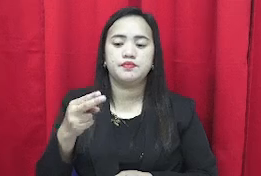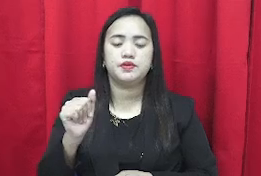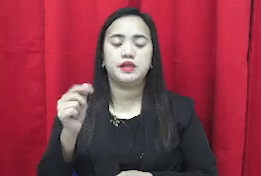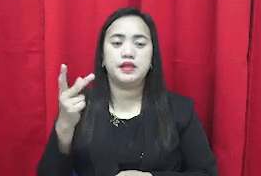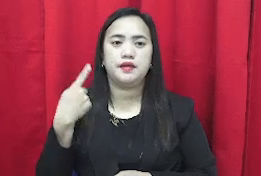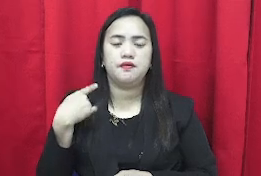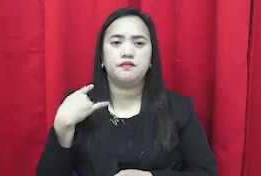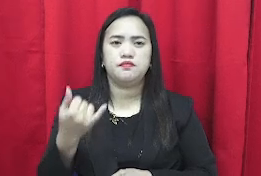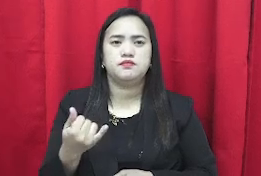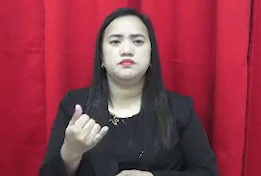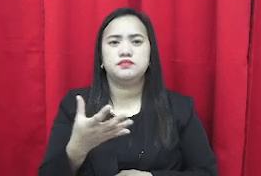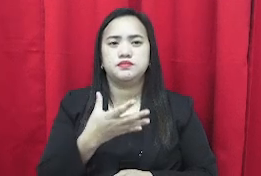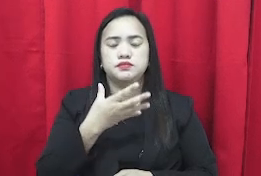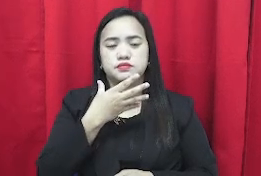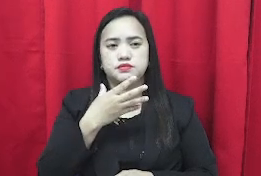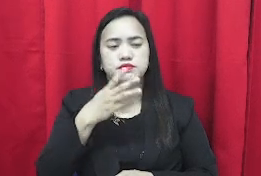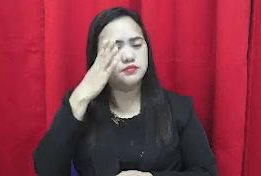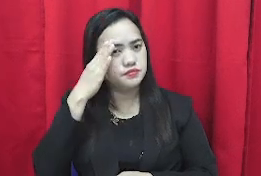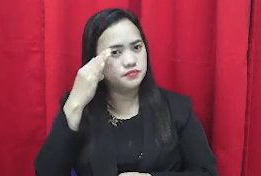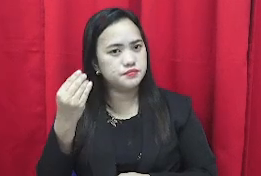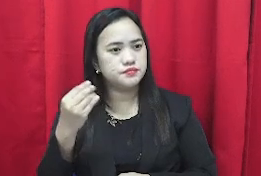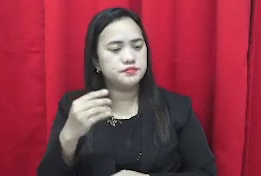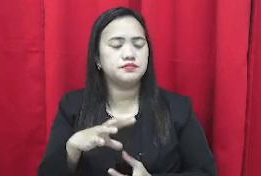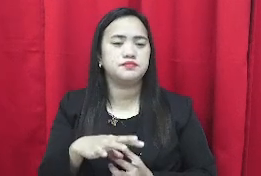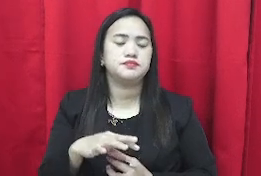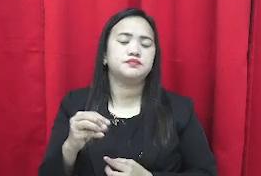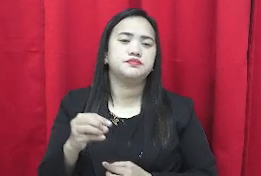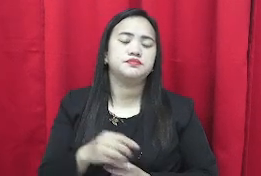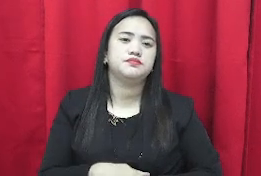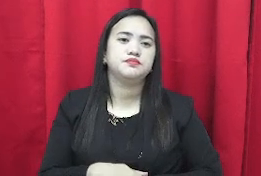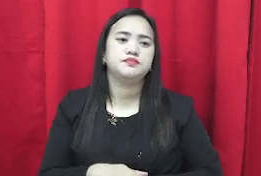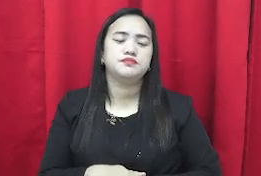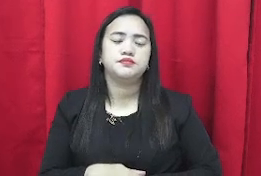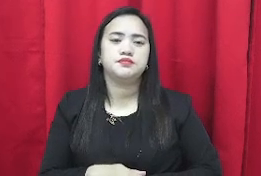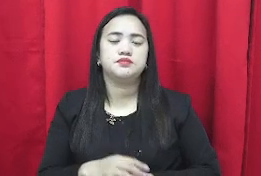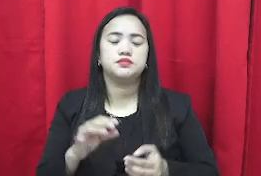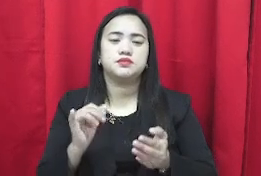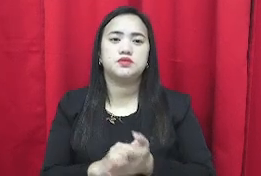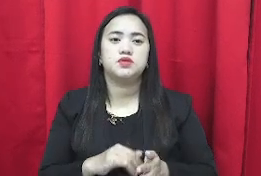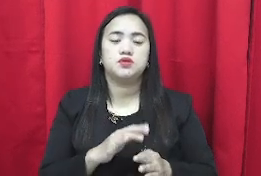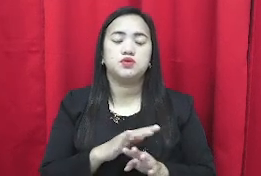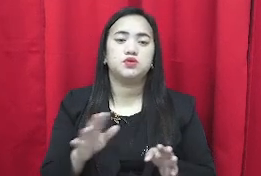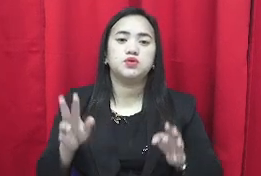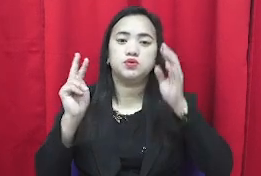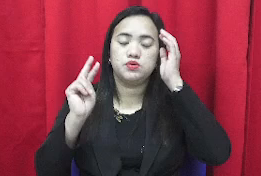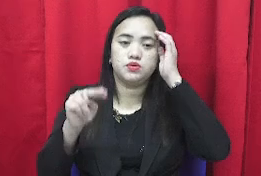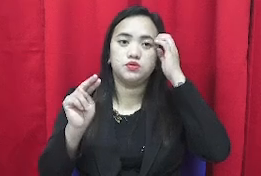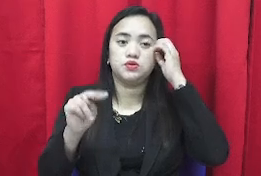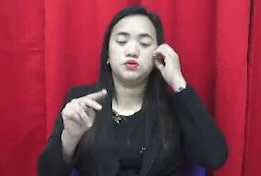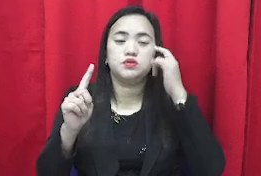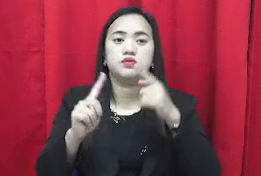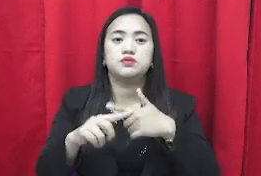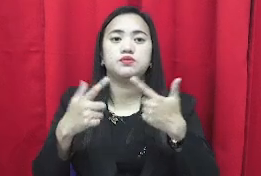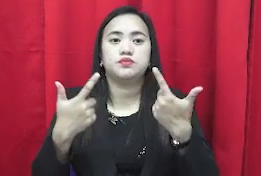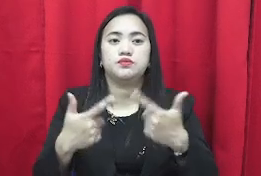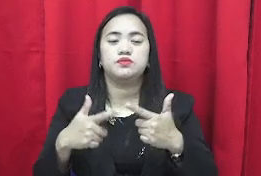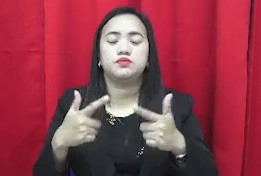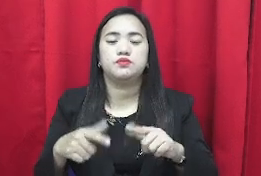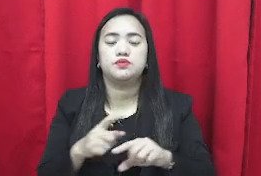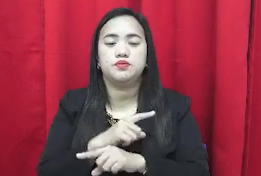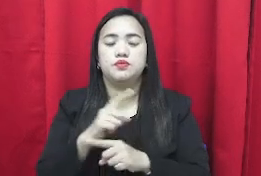talagang hinubog ko na yan talagang hindi hindi nila kailangang makipagtalo sa akin